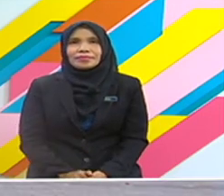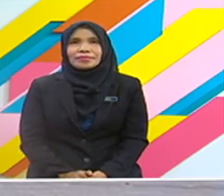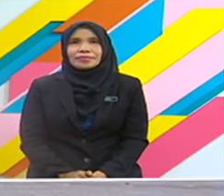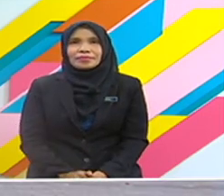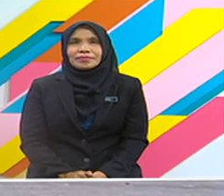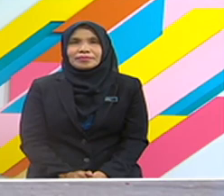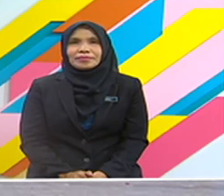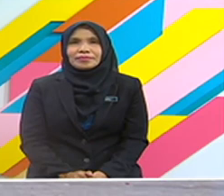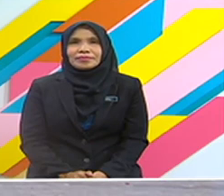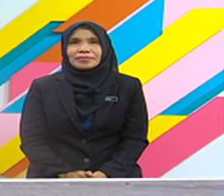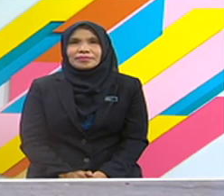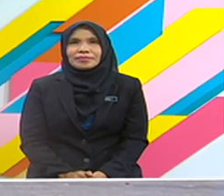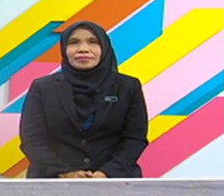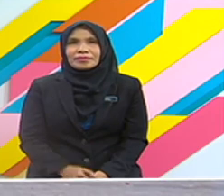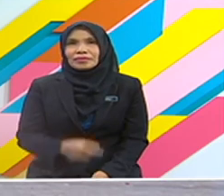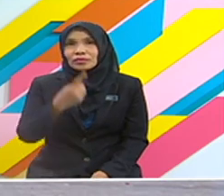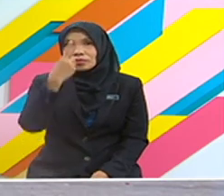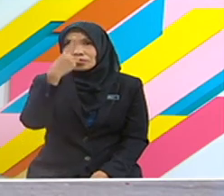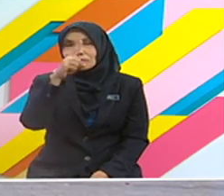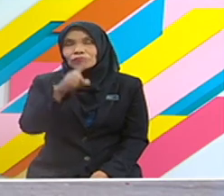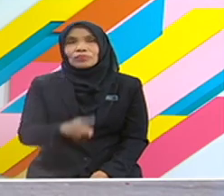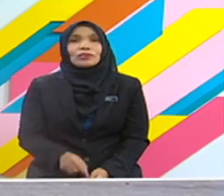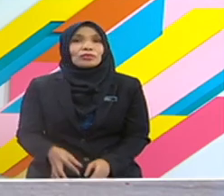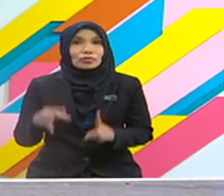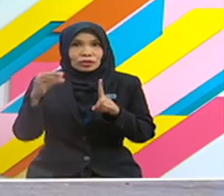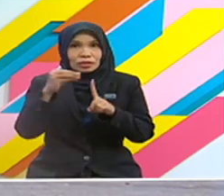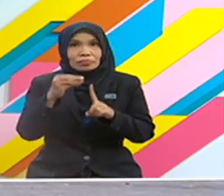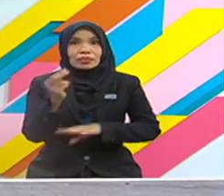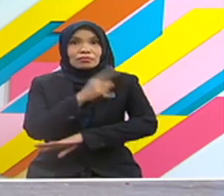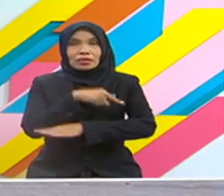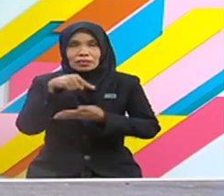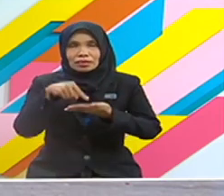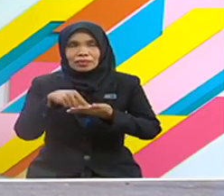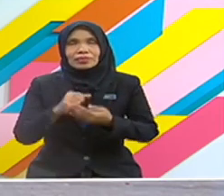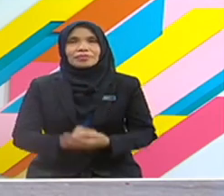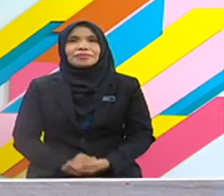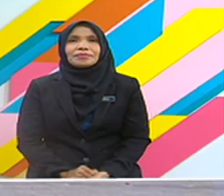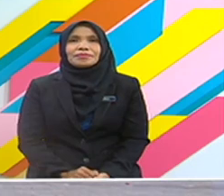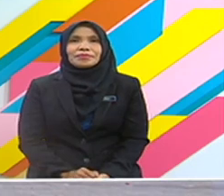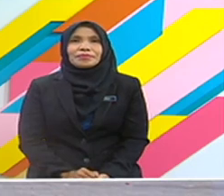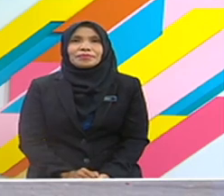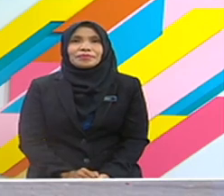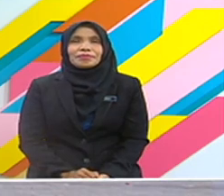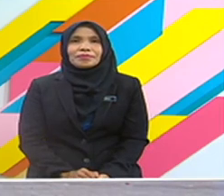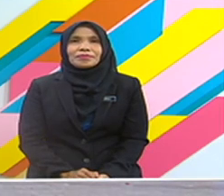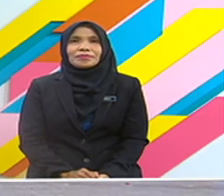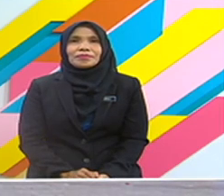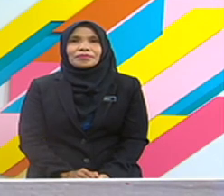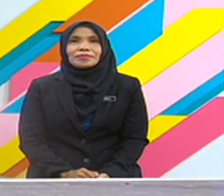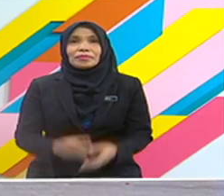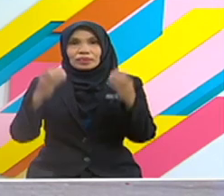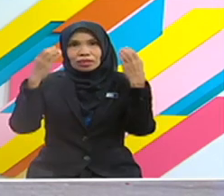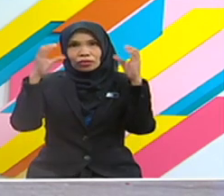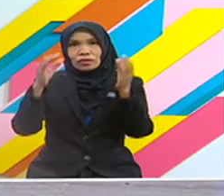hari ini, cikgu. Okey, untuk objektif pembelajaran kita hari ini, saya dan juga Cikgu Syaira berharap murid-murid di